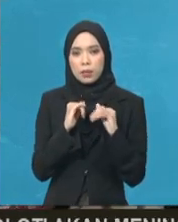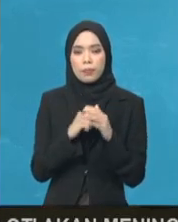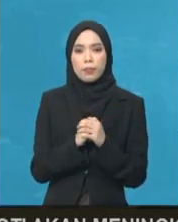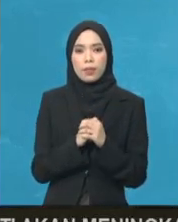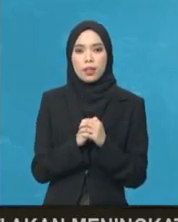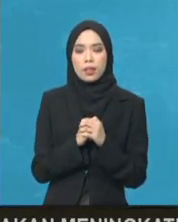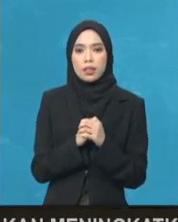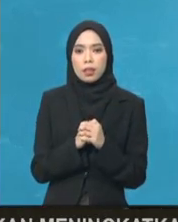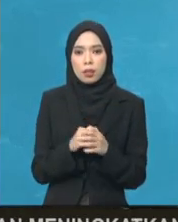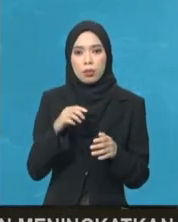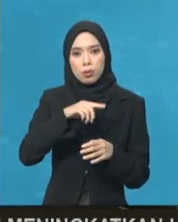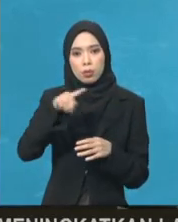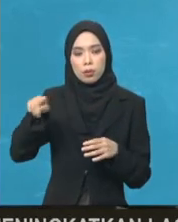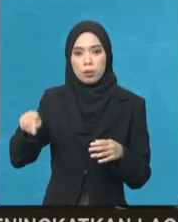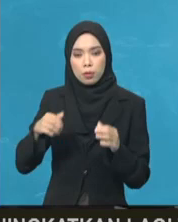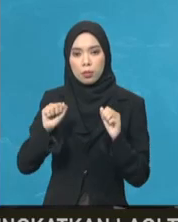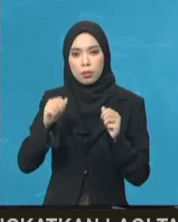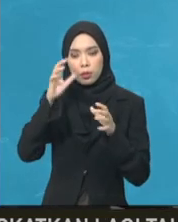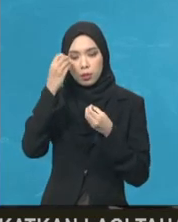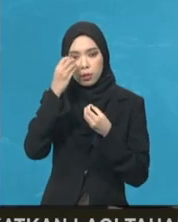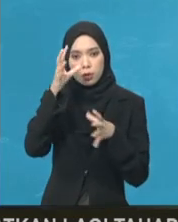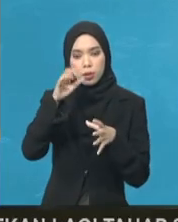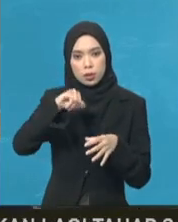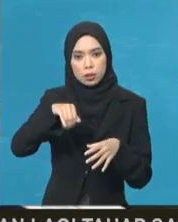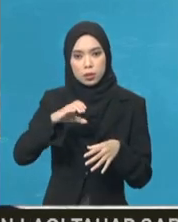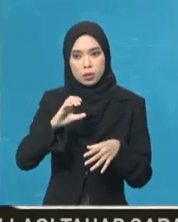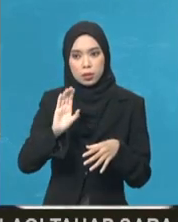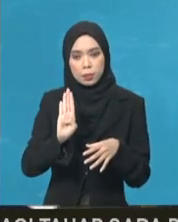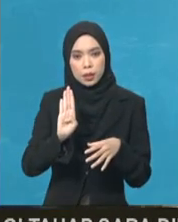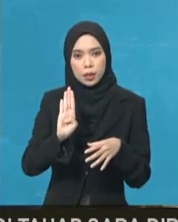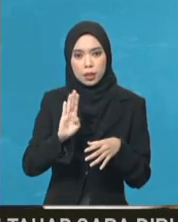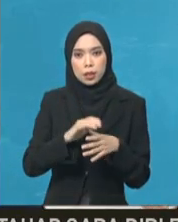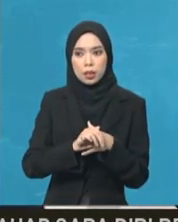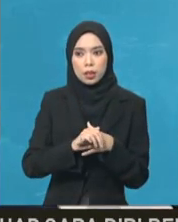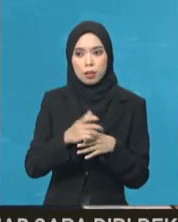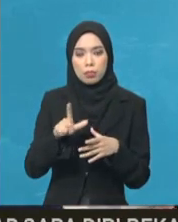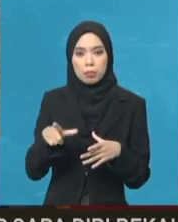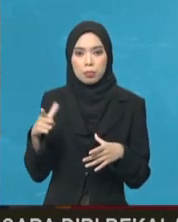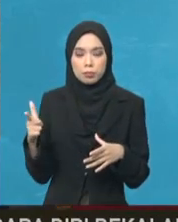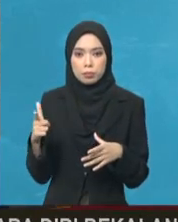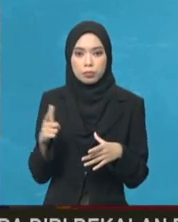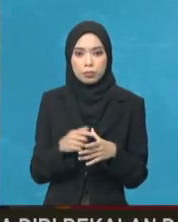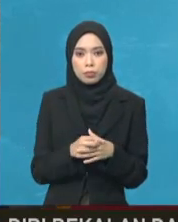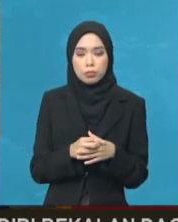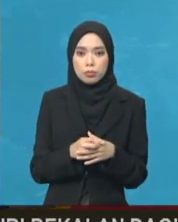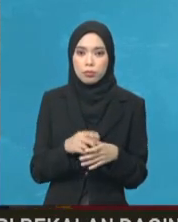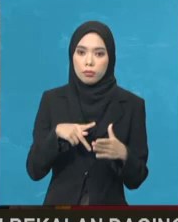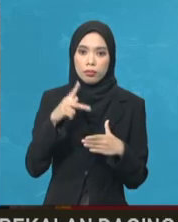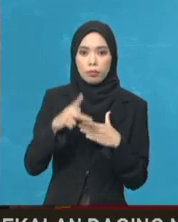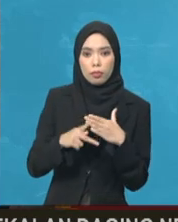juga boleh mendapatkan maklumat mengenai Initiative JCB lain seperti program perancisan i-wedding